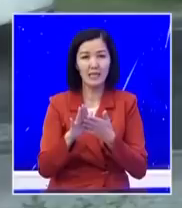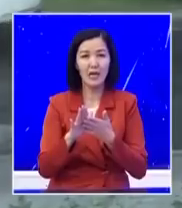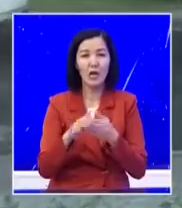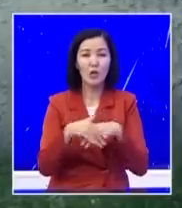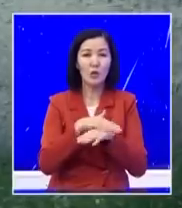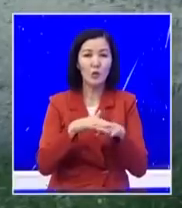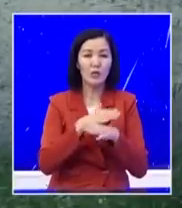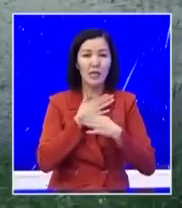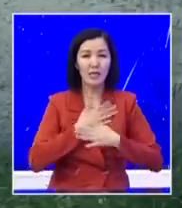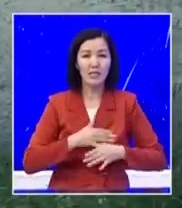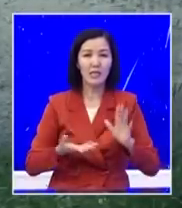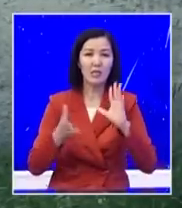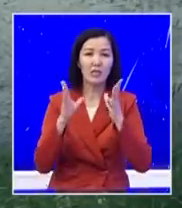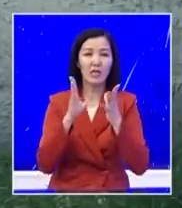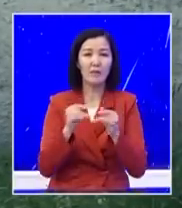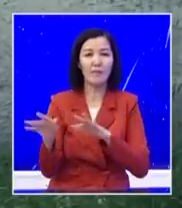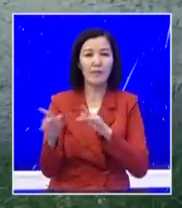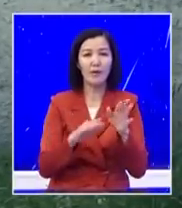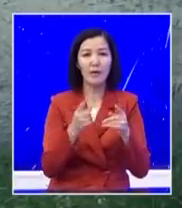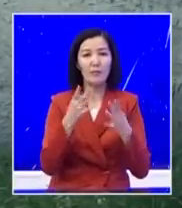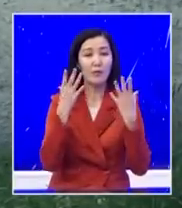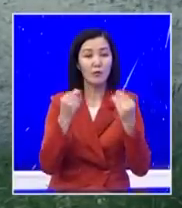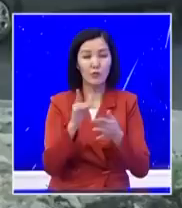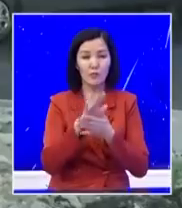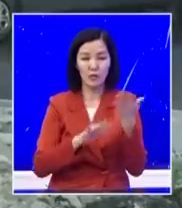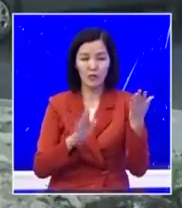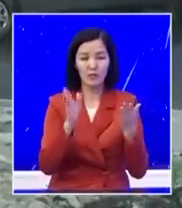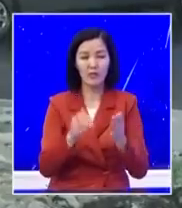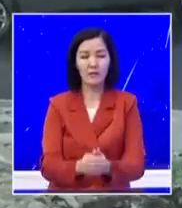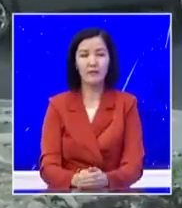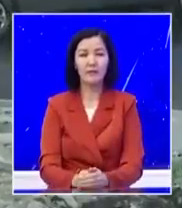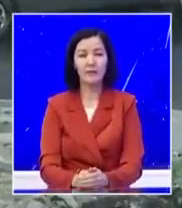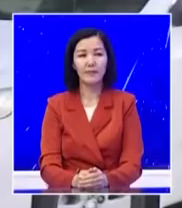тұрғындар риза. Жалпы бұл шара бір күндік емес.